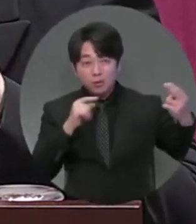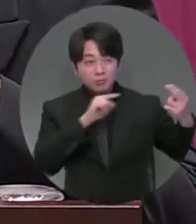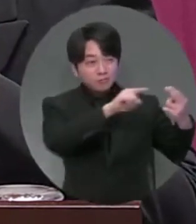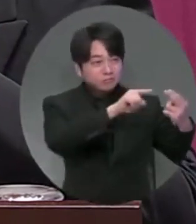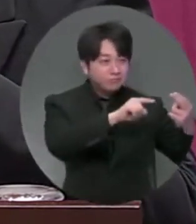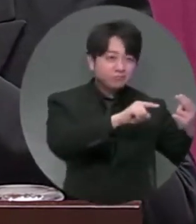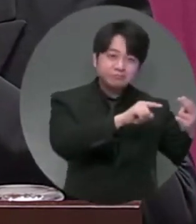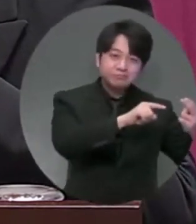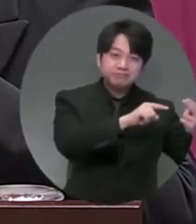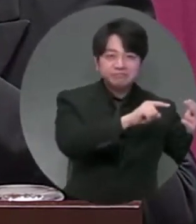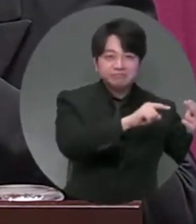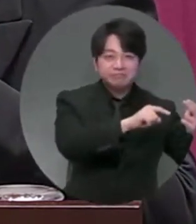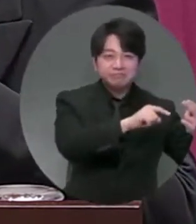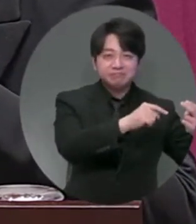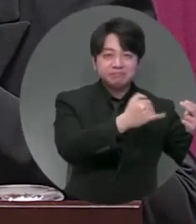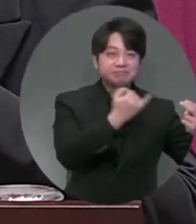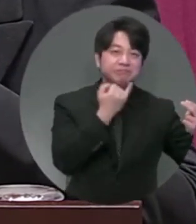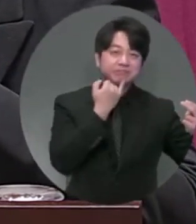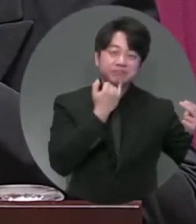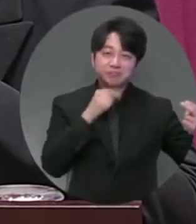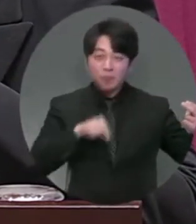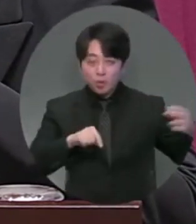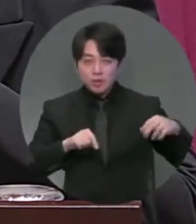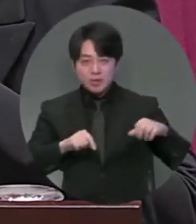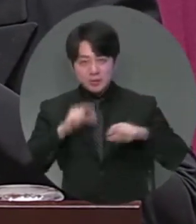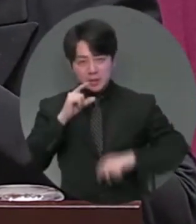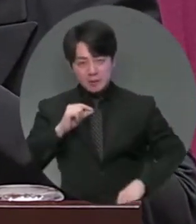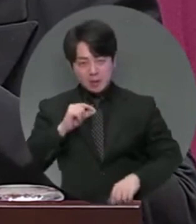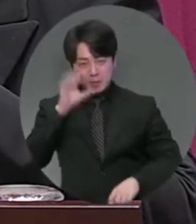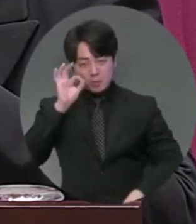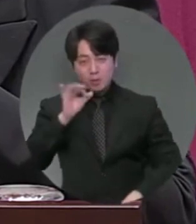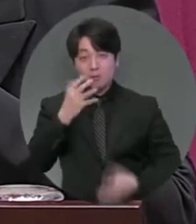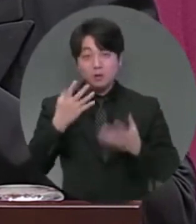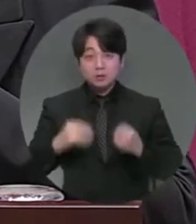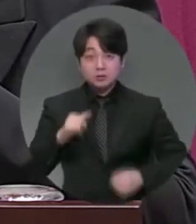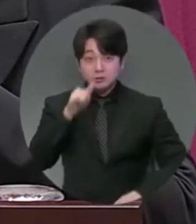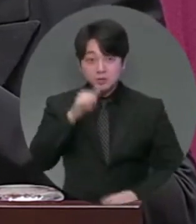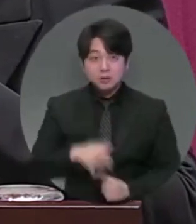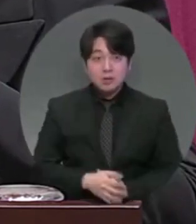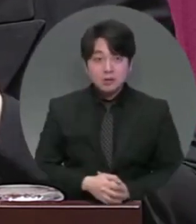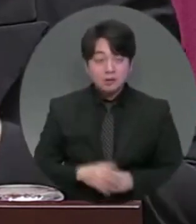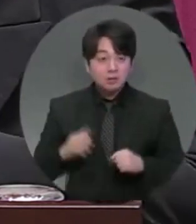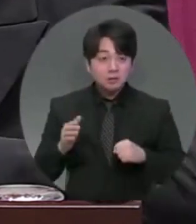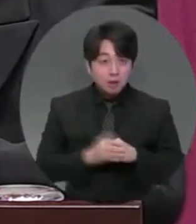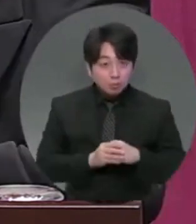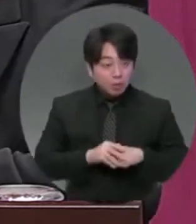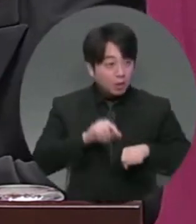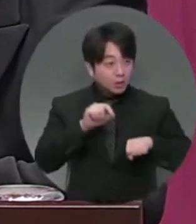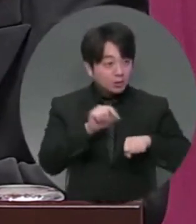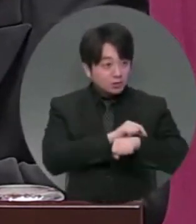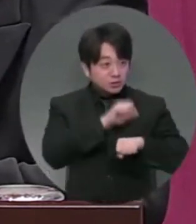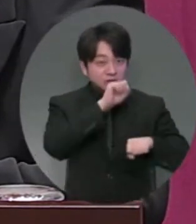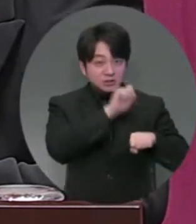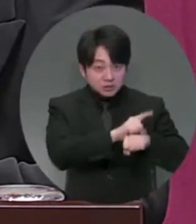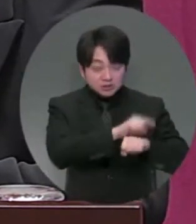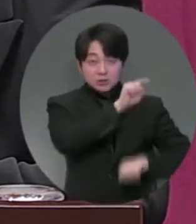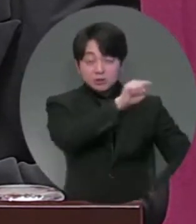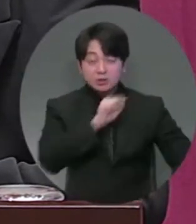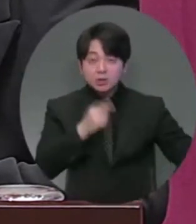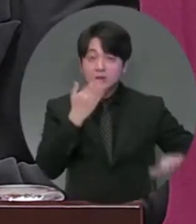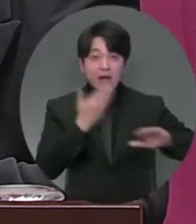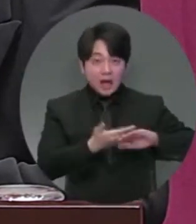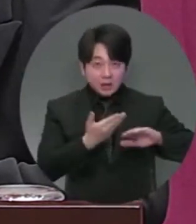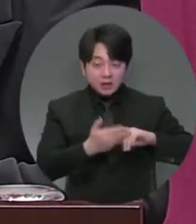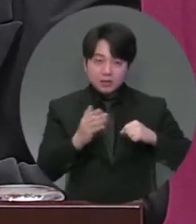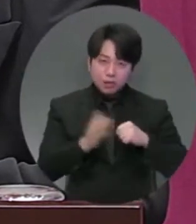이런 특수성을 좀 인정보하고 그 도입 여부를 결정해야 한다는 생각이 있는 것이고요 그리고